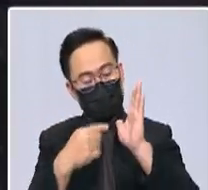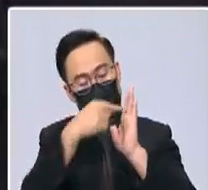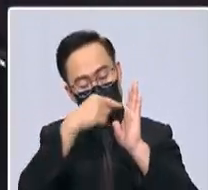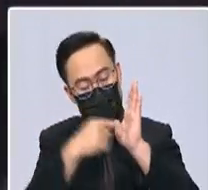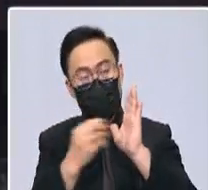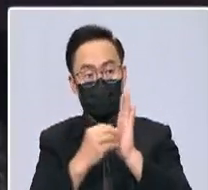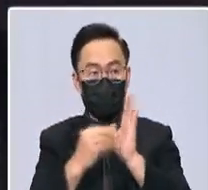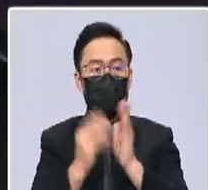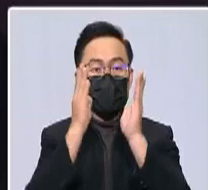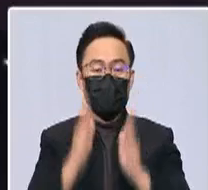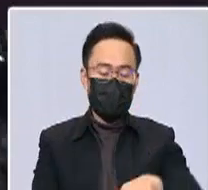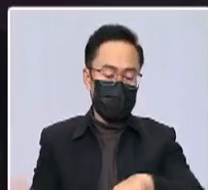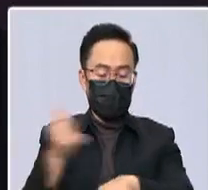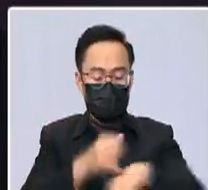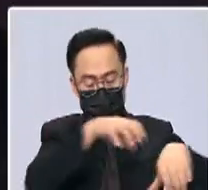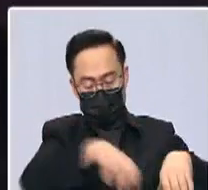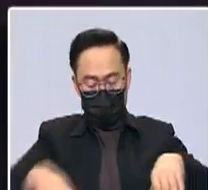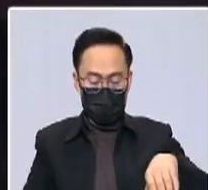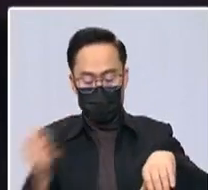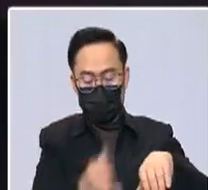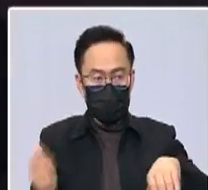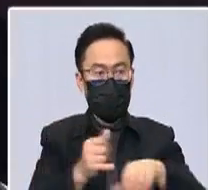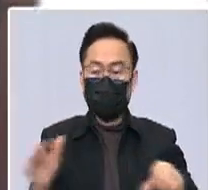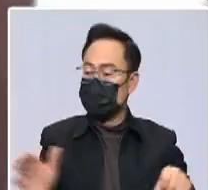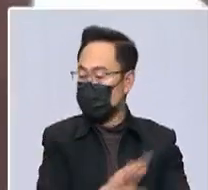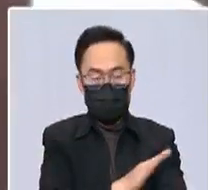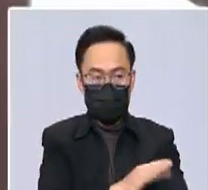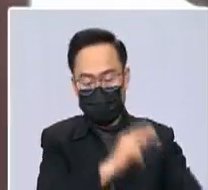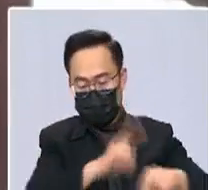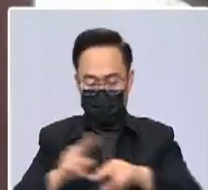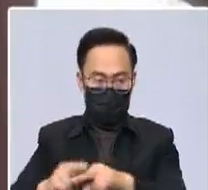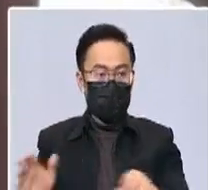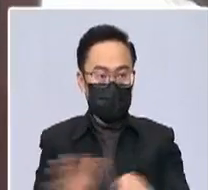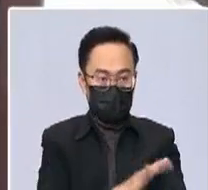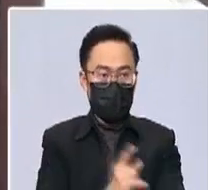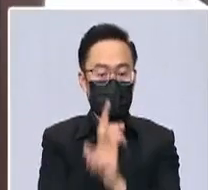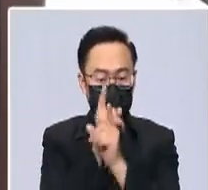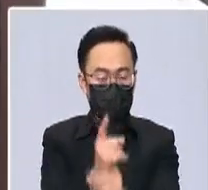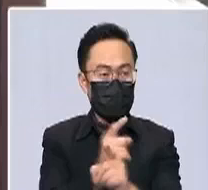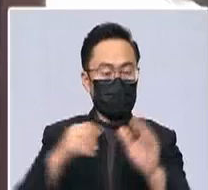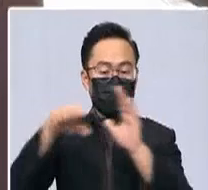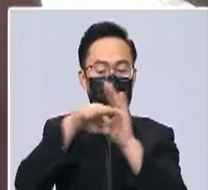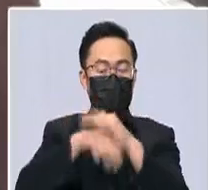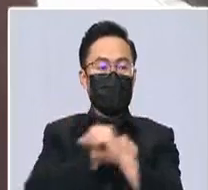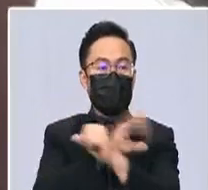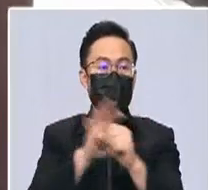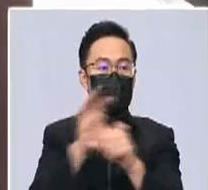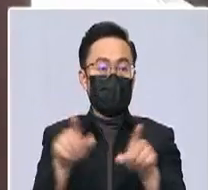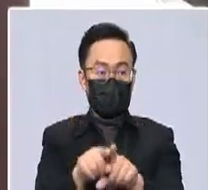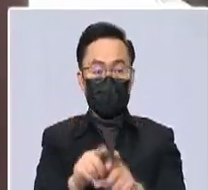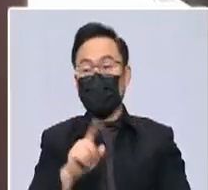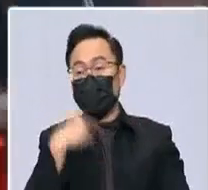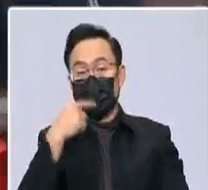ริการเต็มทุกตู้เลยท่ามกลางมาตรการการคัดกรองโควิด -19 อย่างเข้มงวดโดยเฉพาะใครเดินทางมาถ้าเกิด